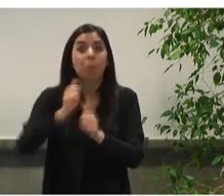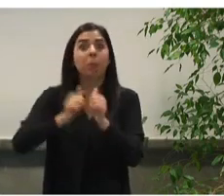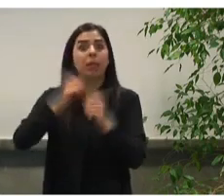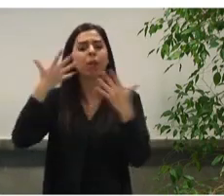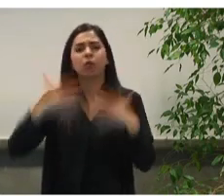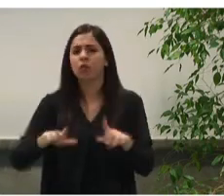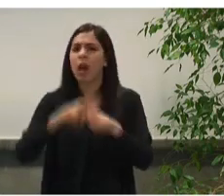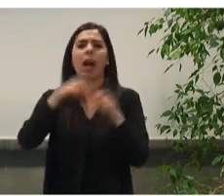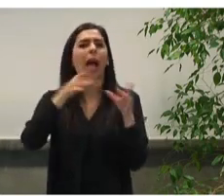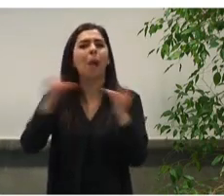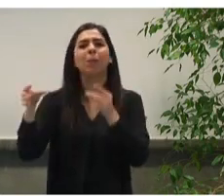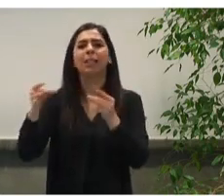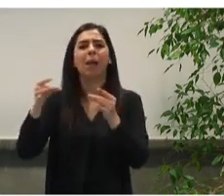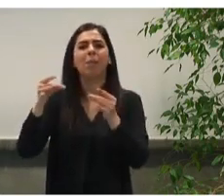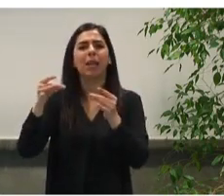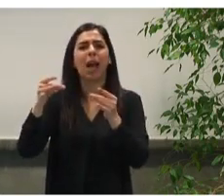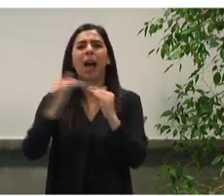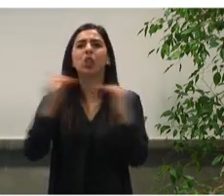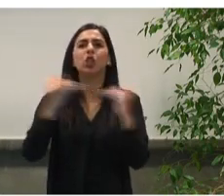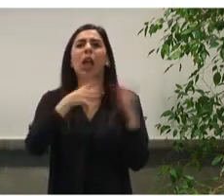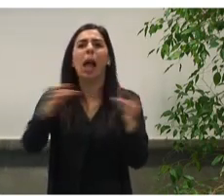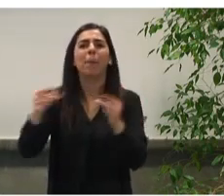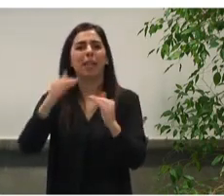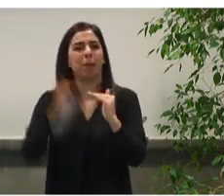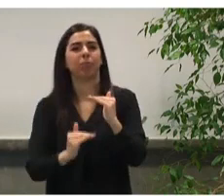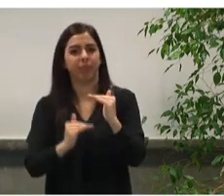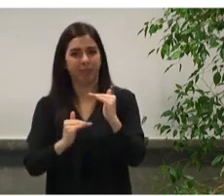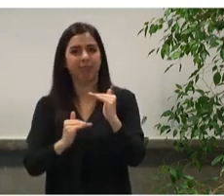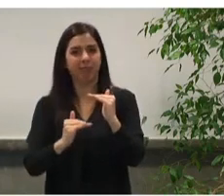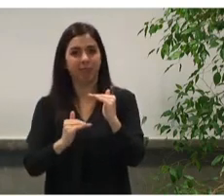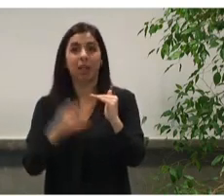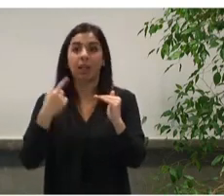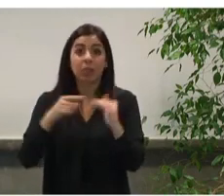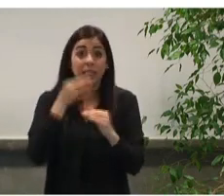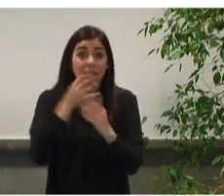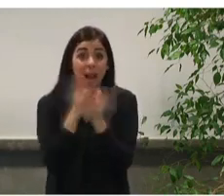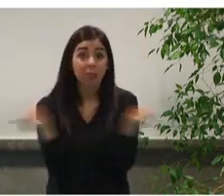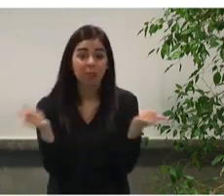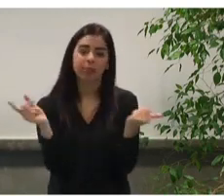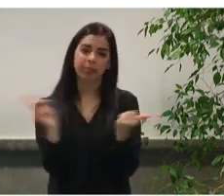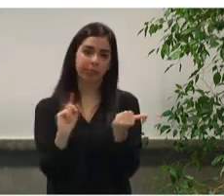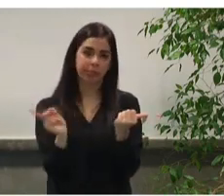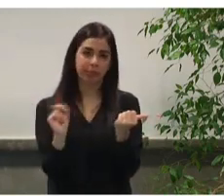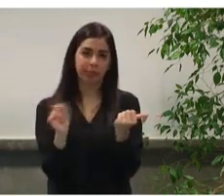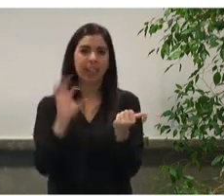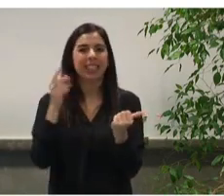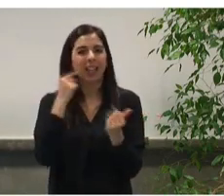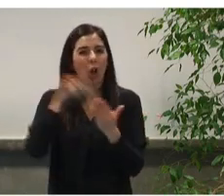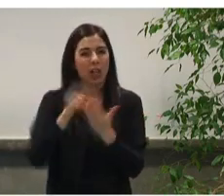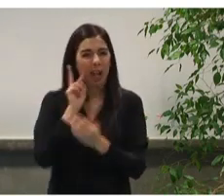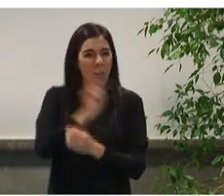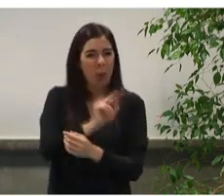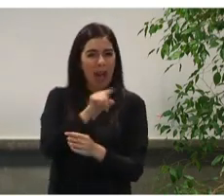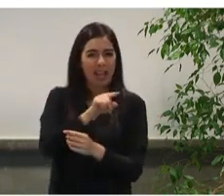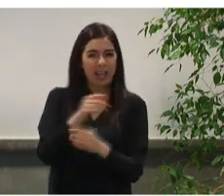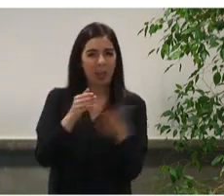sotto soglia epidemica. Ovviamente tutto finito, neanche per idea ovviamente, perché se ritorniamo nel grafico di sinistra, e